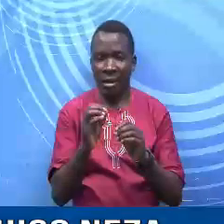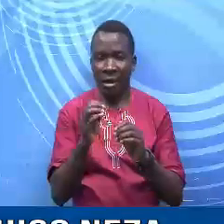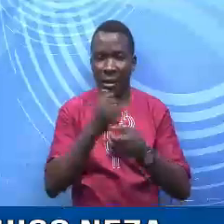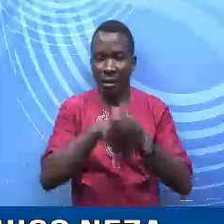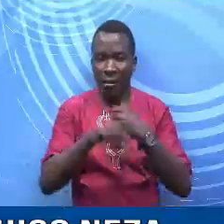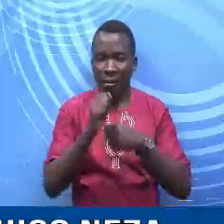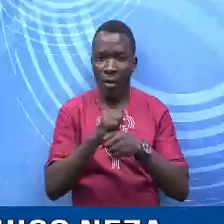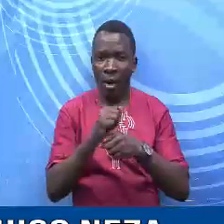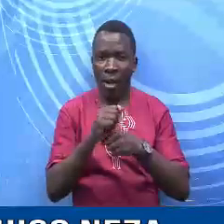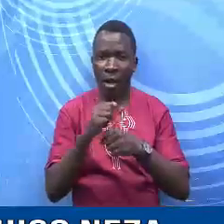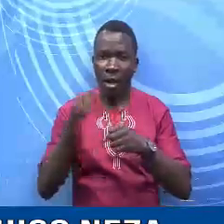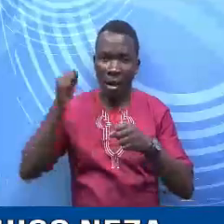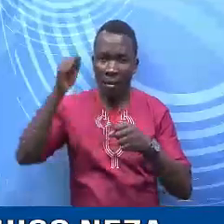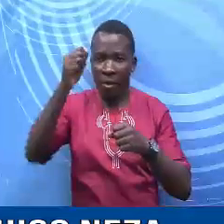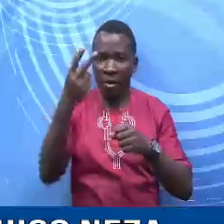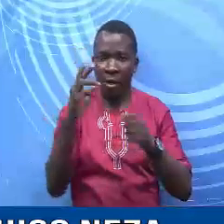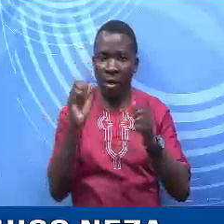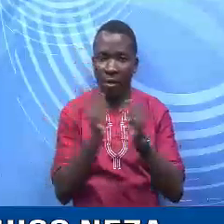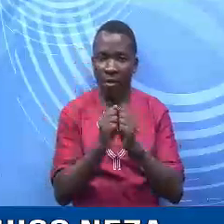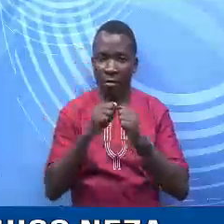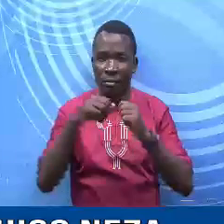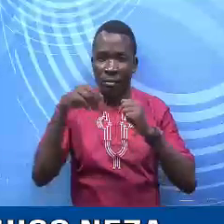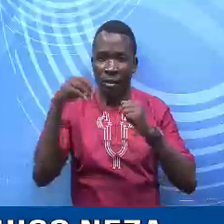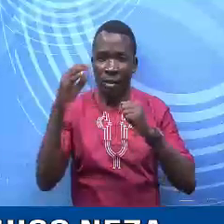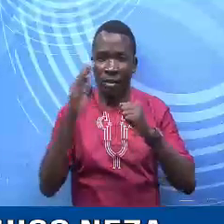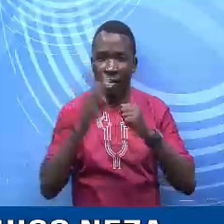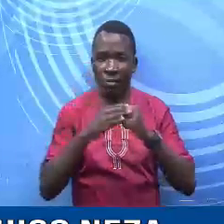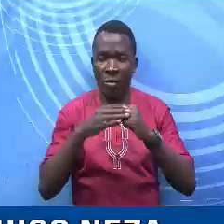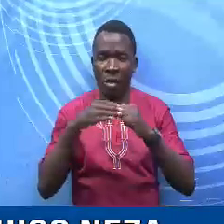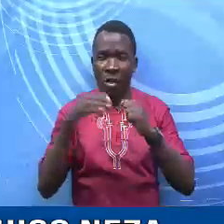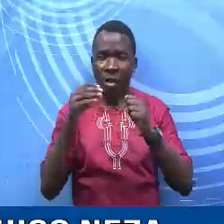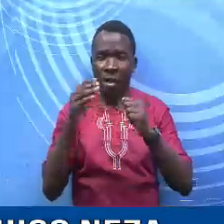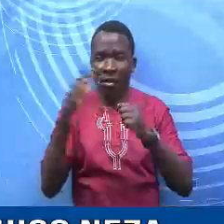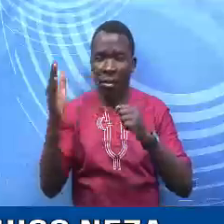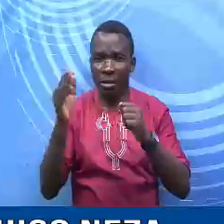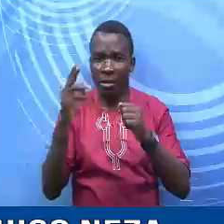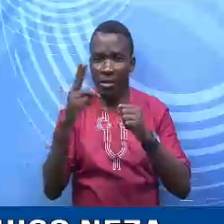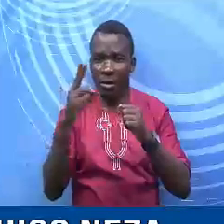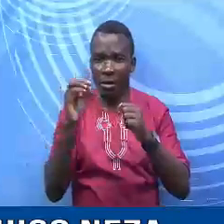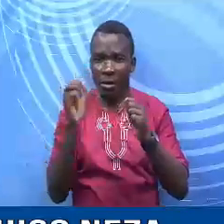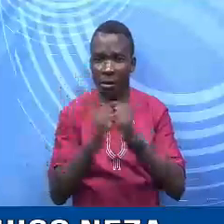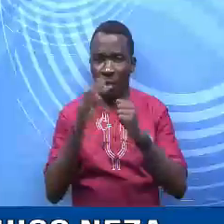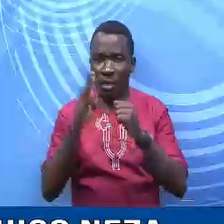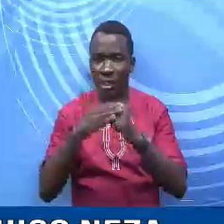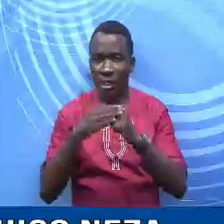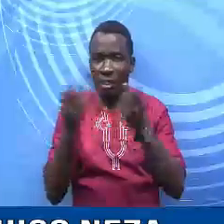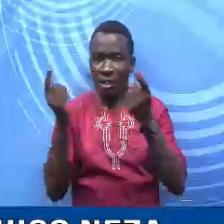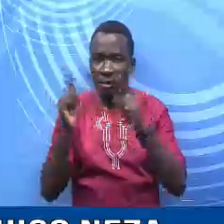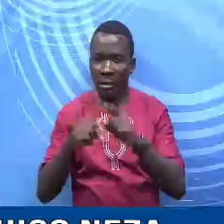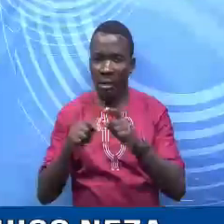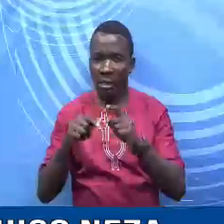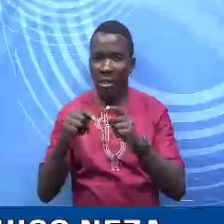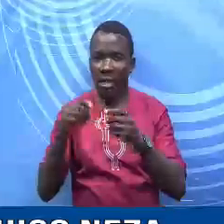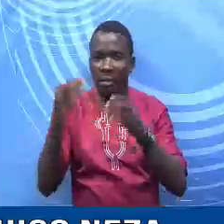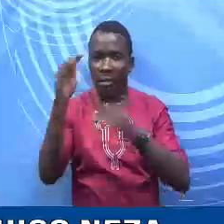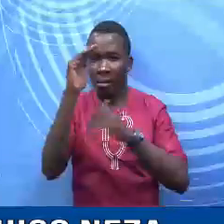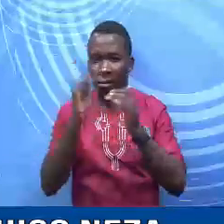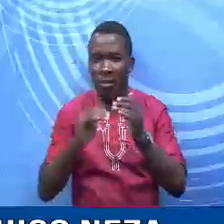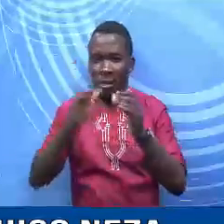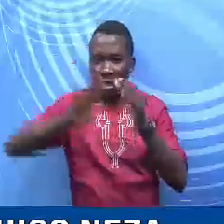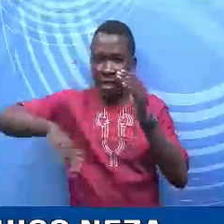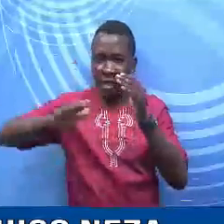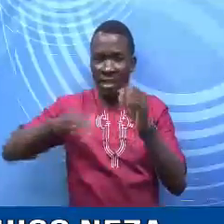2018-2019 akarere ka Ngoma kari kaje ku mwanya wa 22, ibyo benshi batishimiye. Bamwe mu baturage bakavuga ko bifuza kuza mu myanya ya mbere, nubwo ngo icyorezo